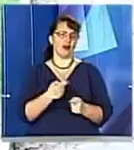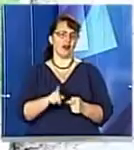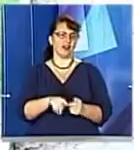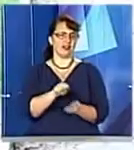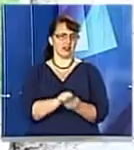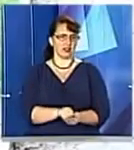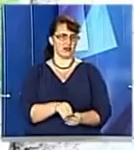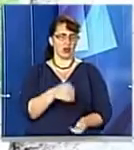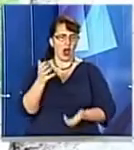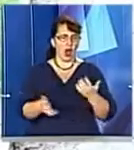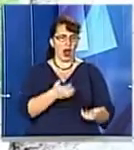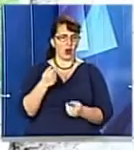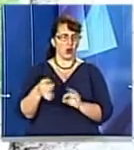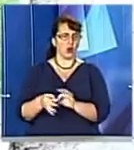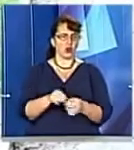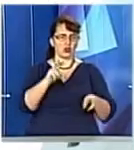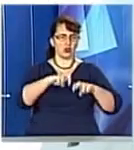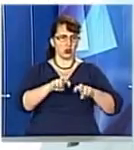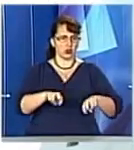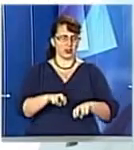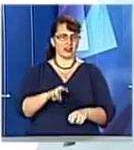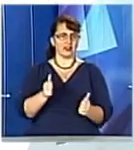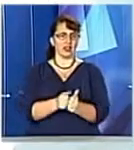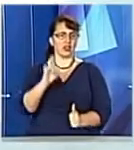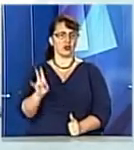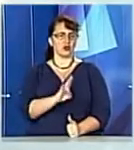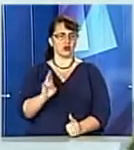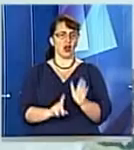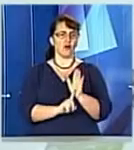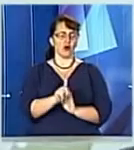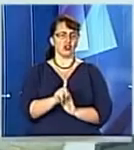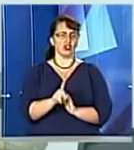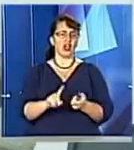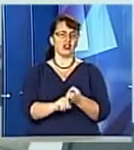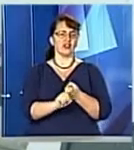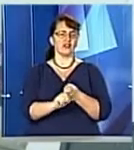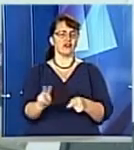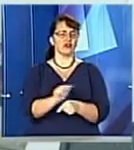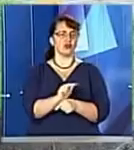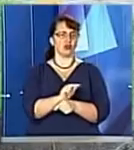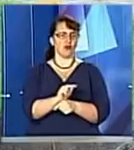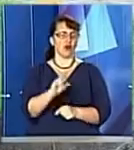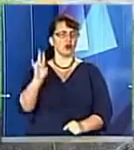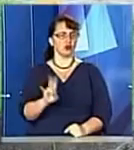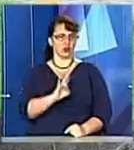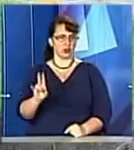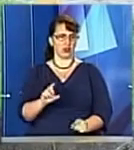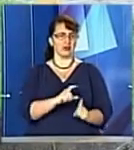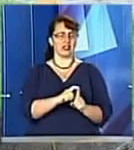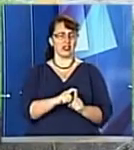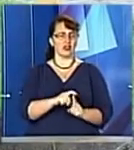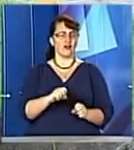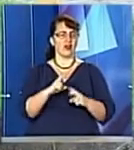цвинтар. Археологічні дослідження на прицерковній території розпочали в межах проведення реставрації храму Святого Миколая. За словами експертів,